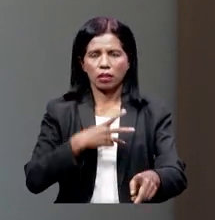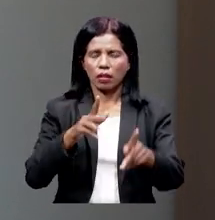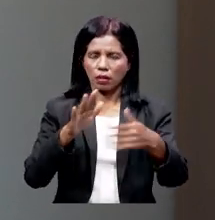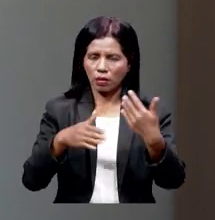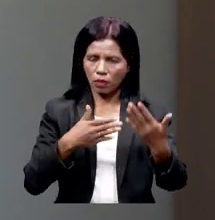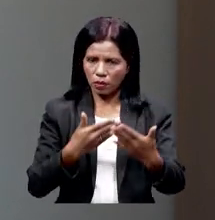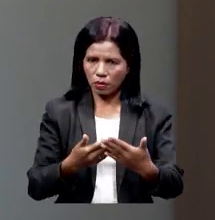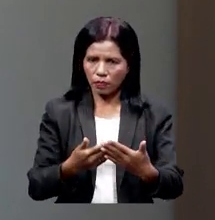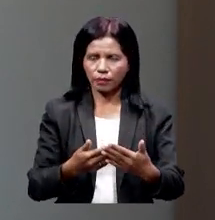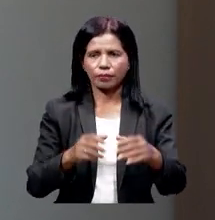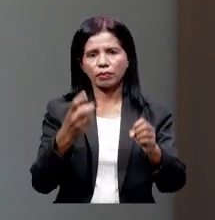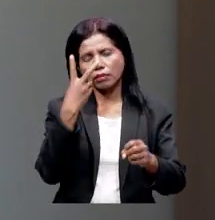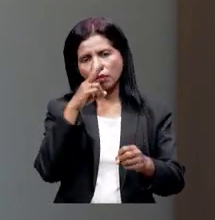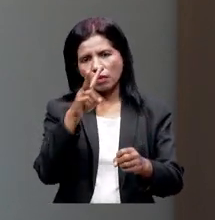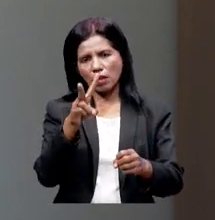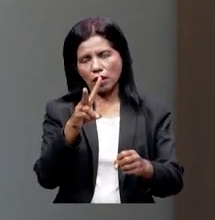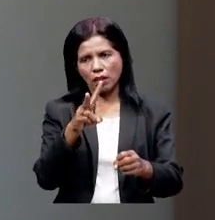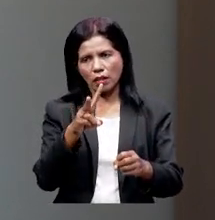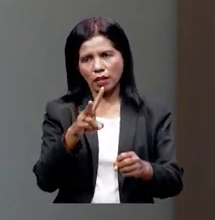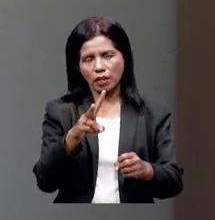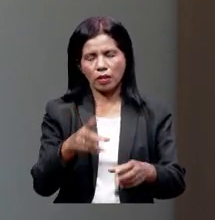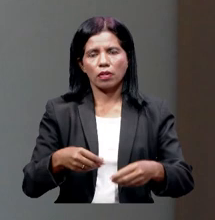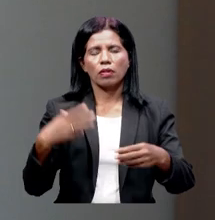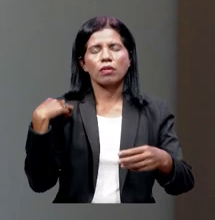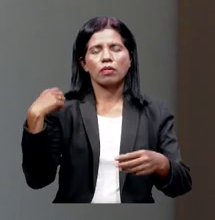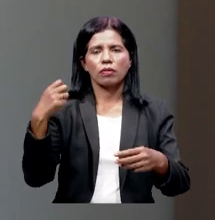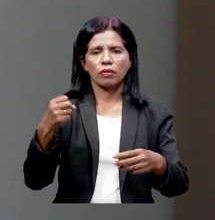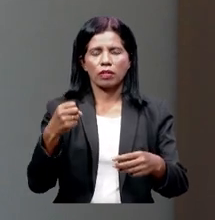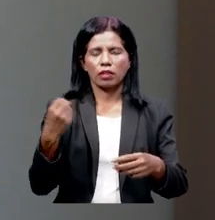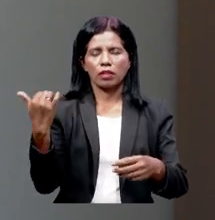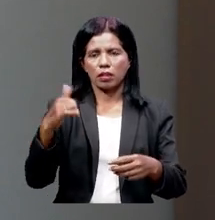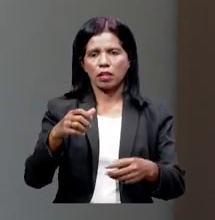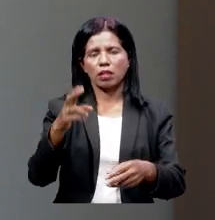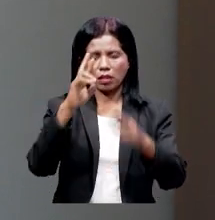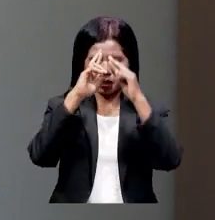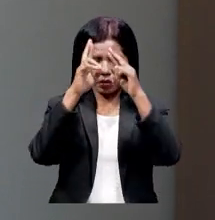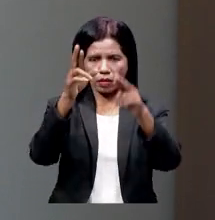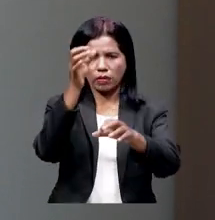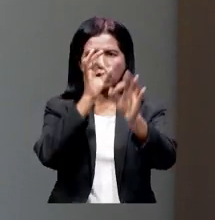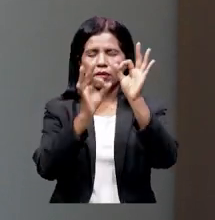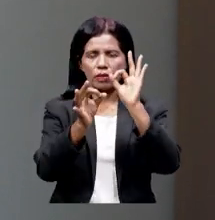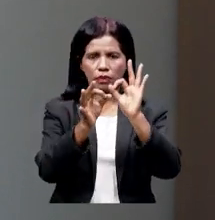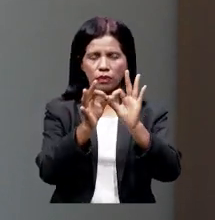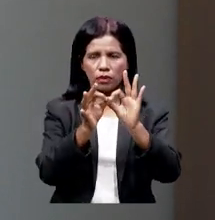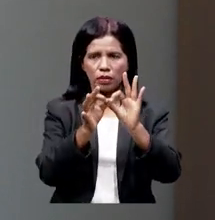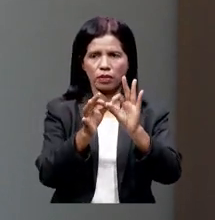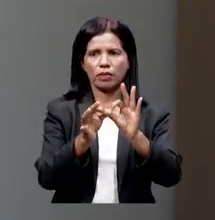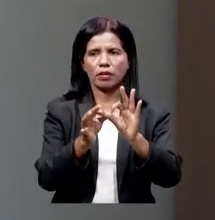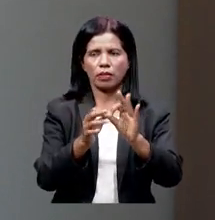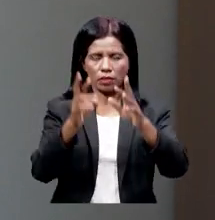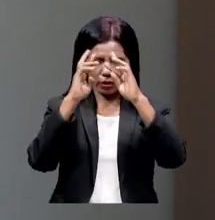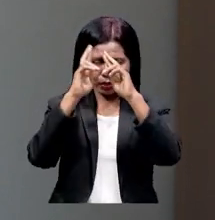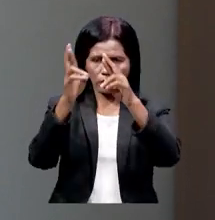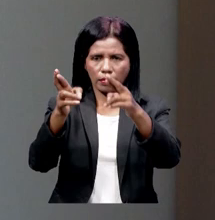ato are fortifica sernenia moral, fiar, ba